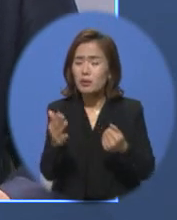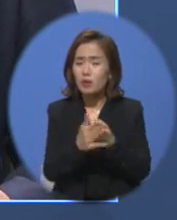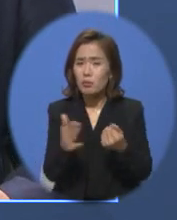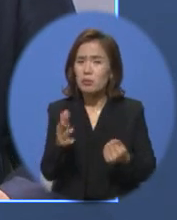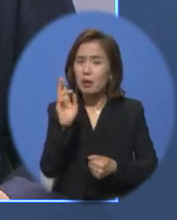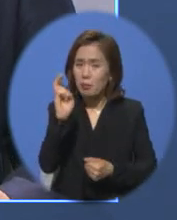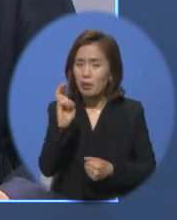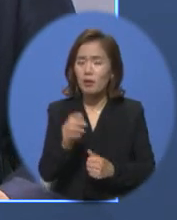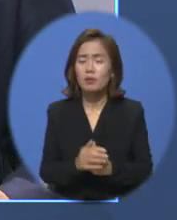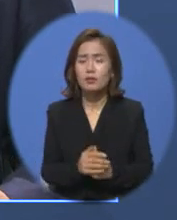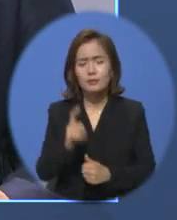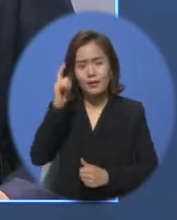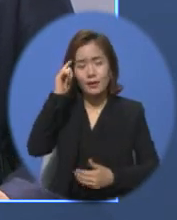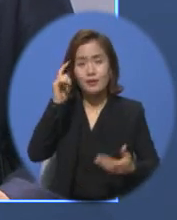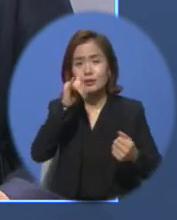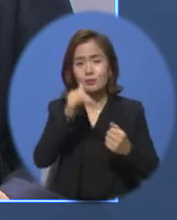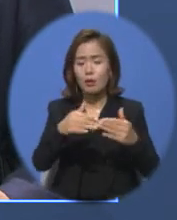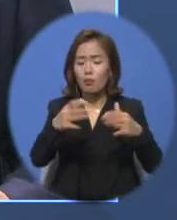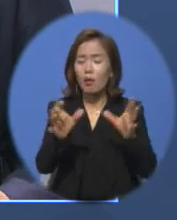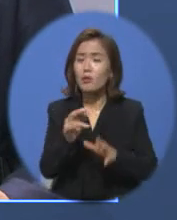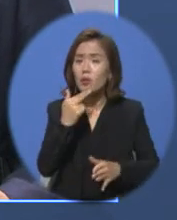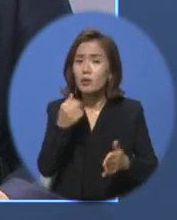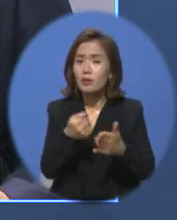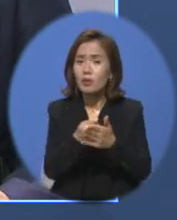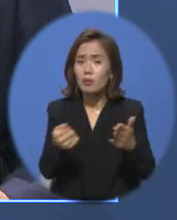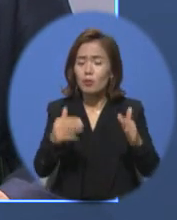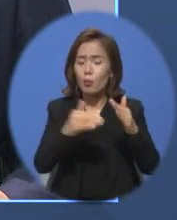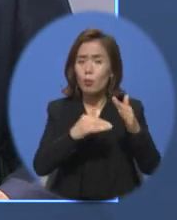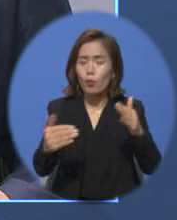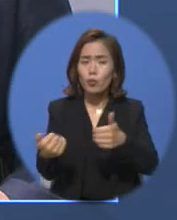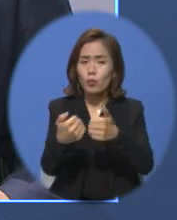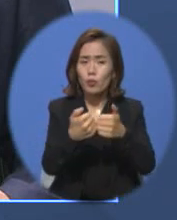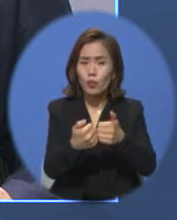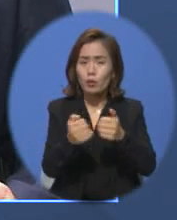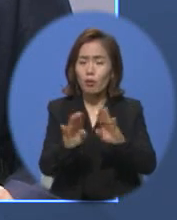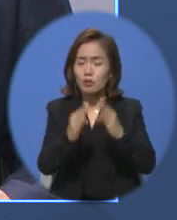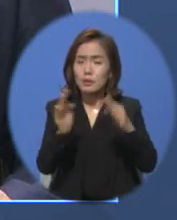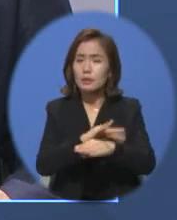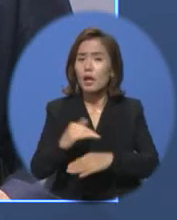당신이무소속이기때문에그럴수도있다고생각합니다.당신은 독립적인의원이시므로